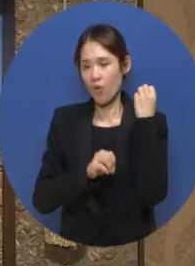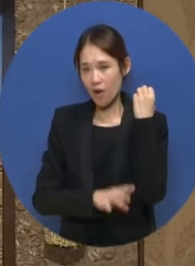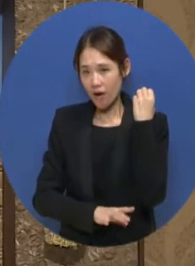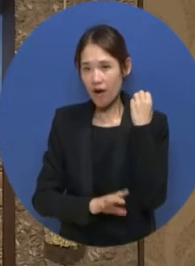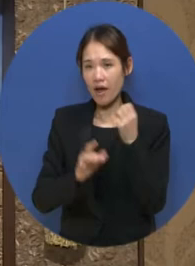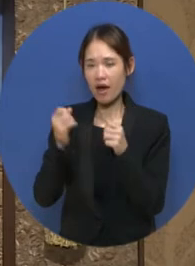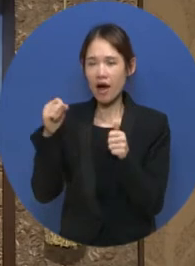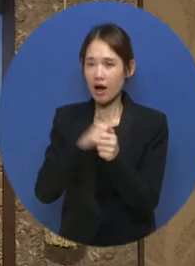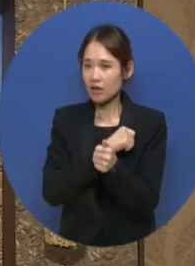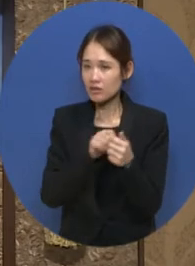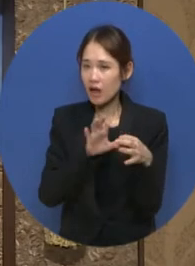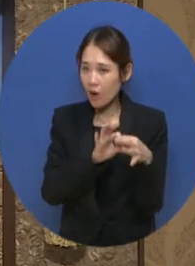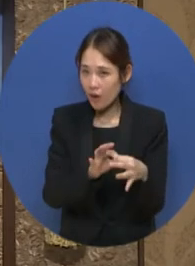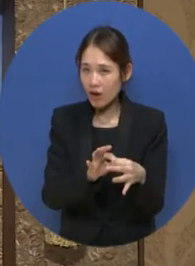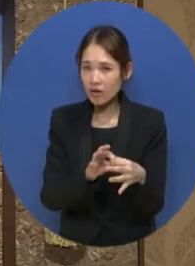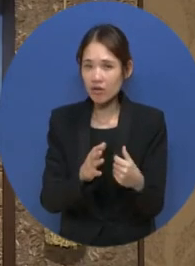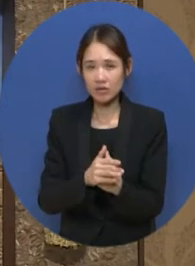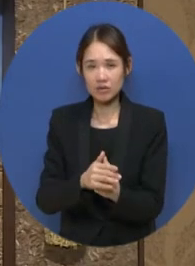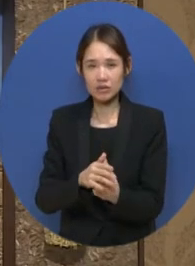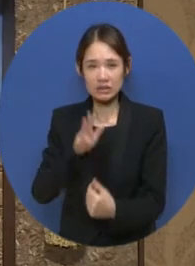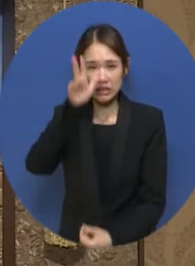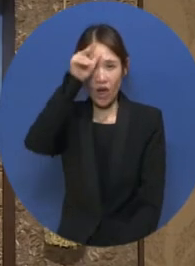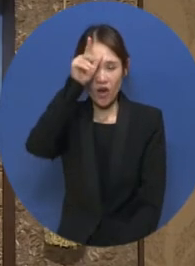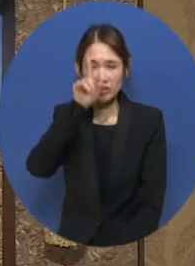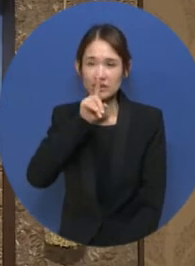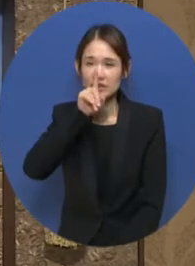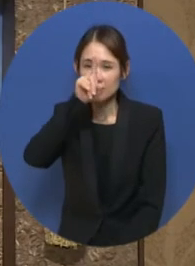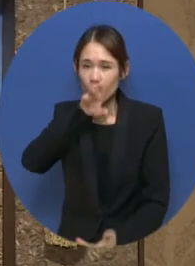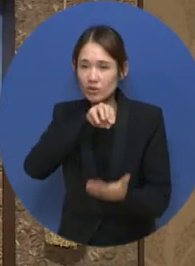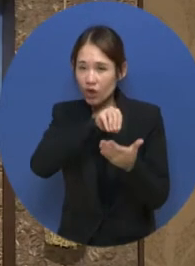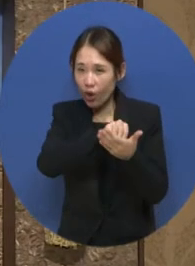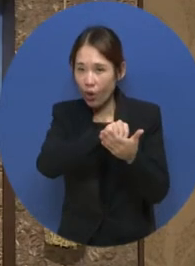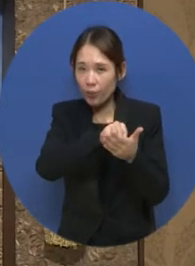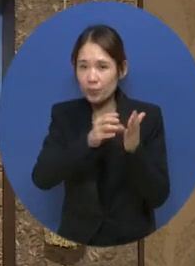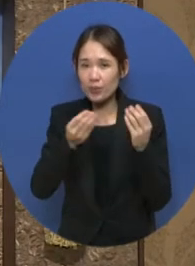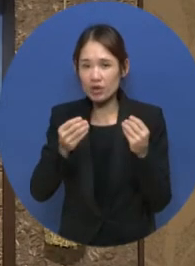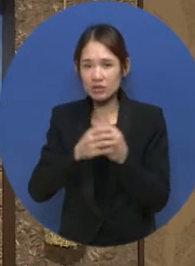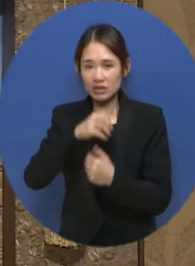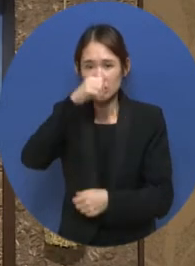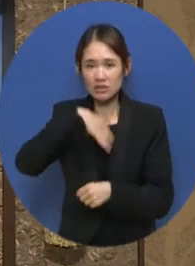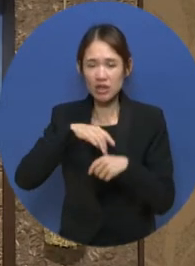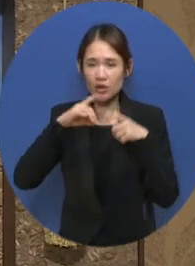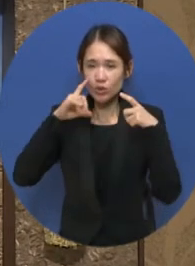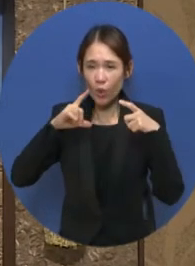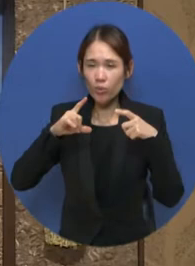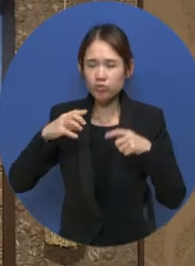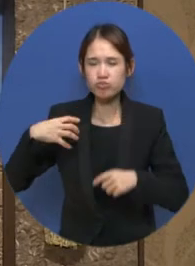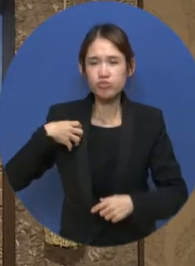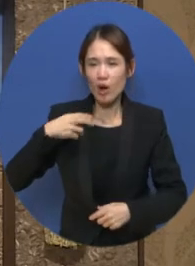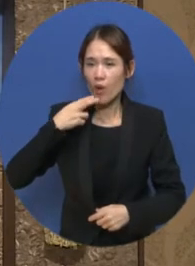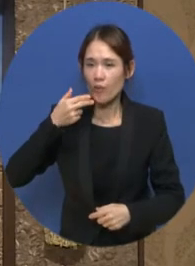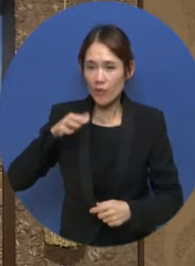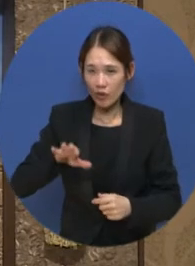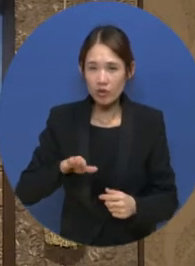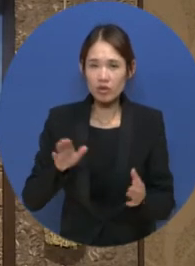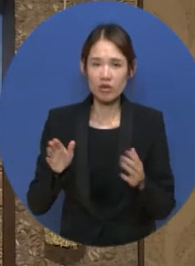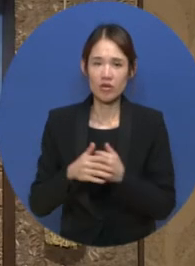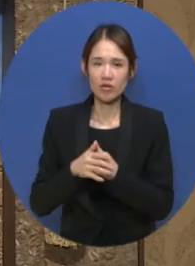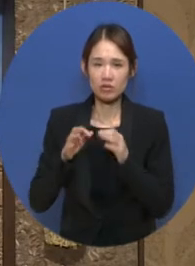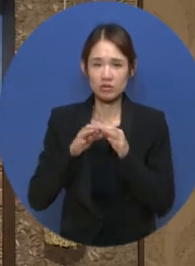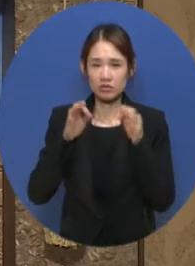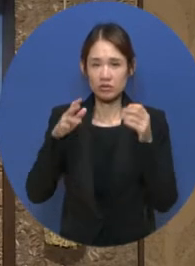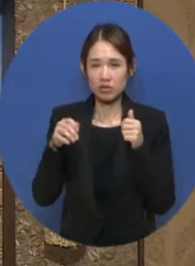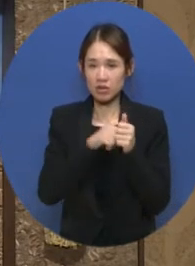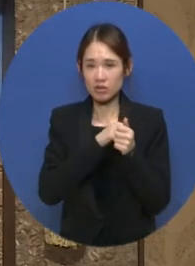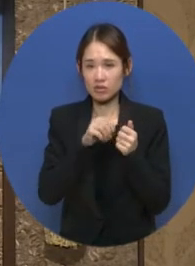학대와 관련해서 개 샤라의 신고가 접수 가 되더라도 쉬운 통보 의무는 없었고요 이제 그 동안에는 이제